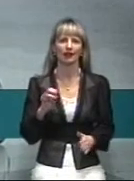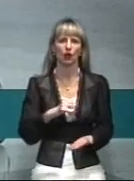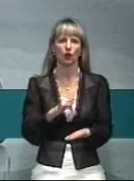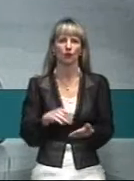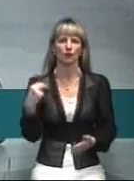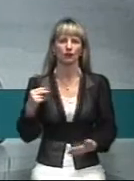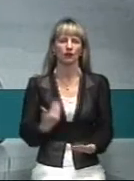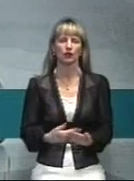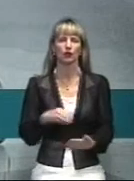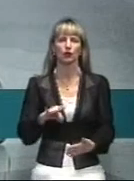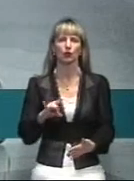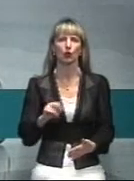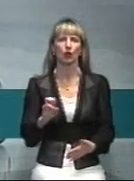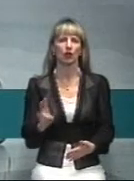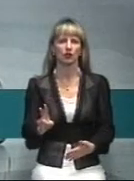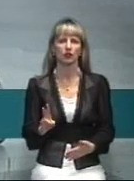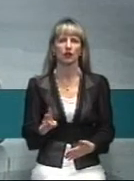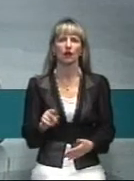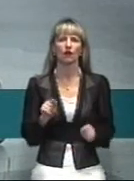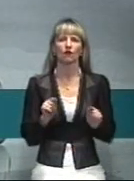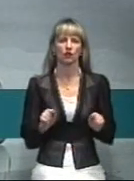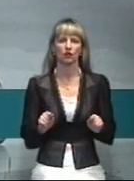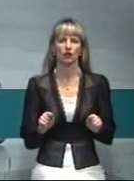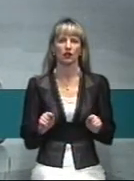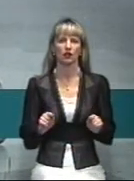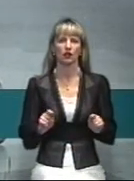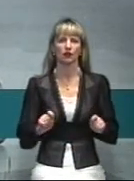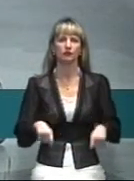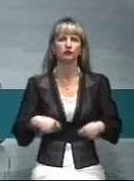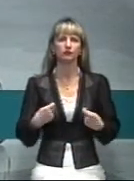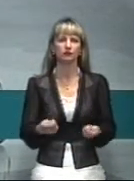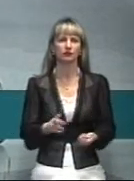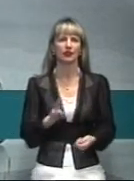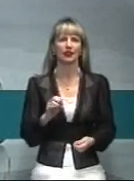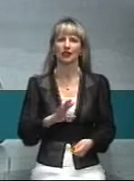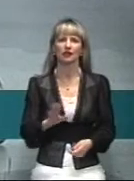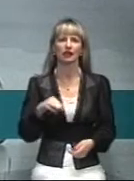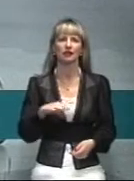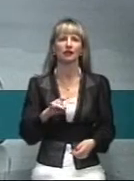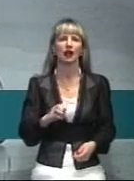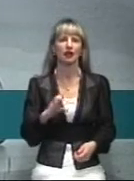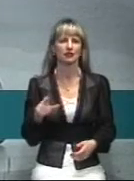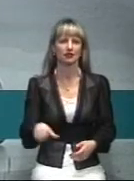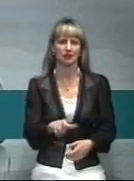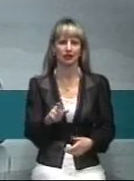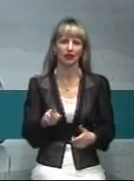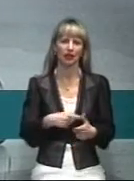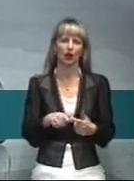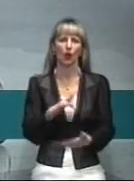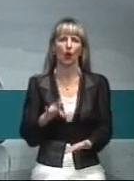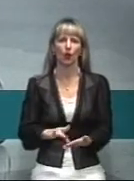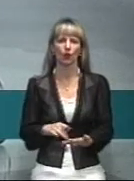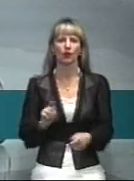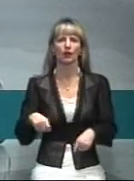наприклад, труками? Ну, вони передають не на траси чи на місто, вони передаються просто на управління